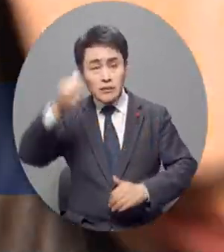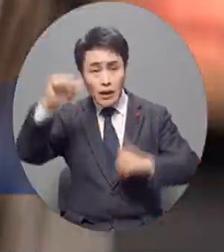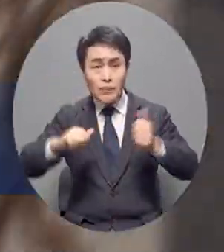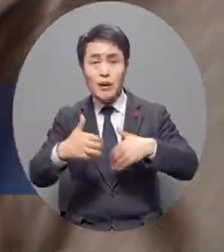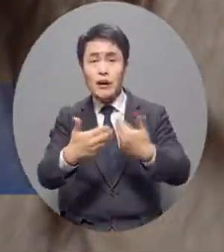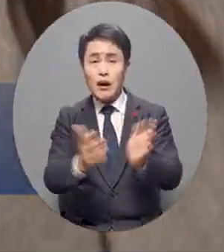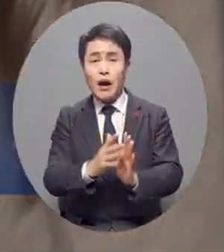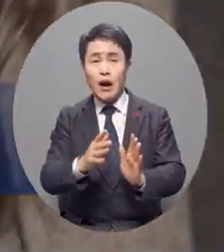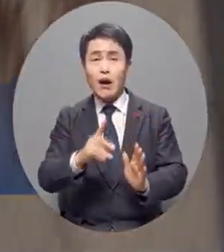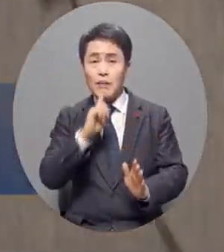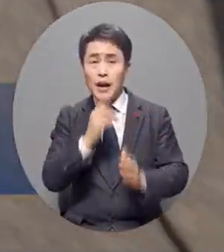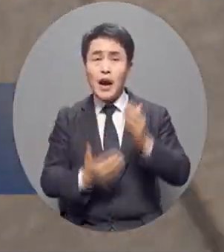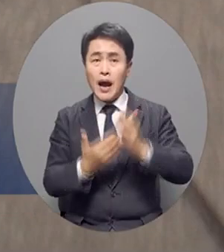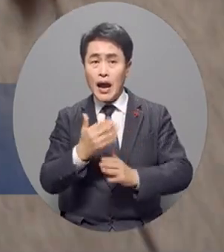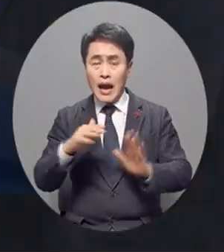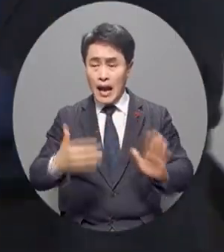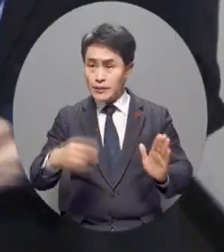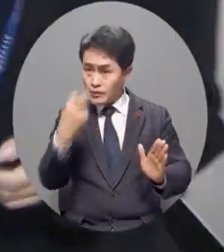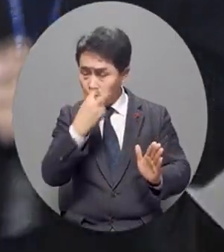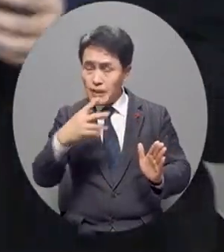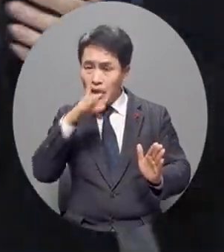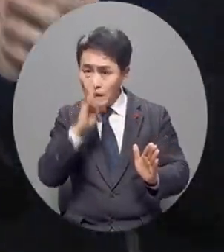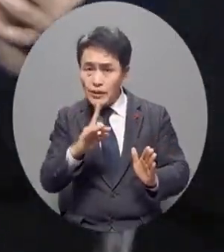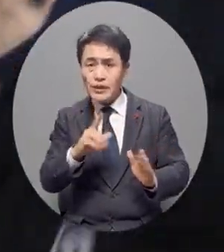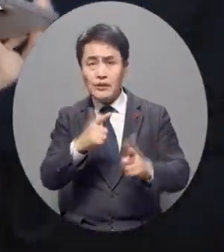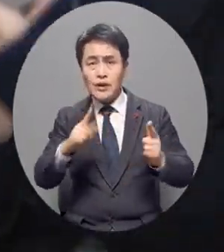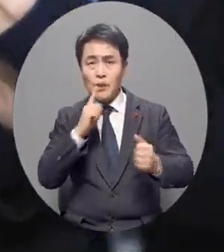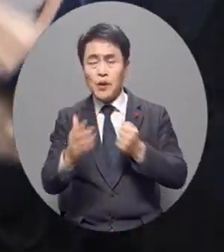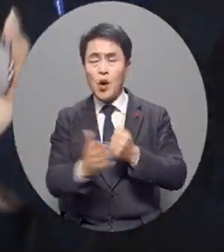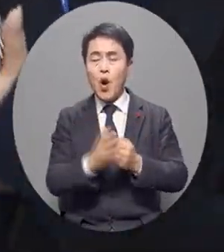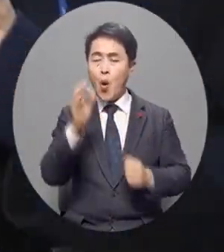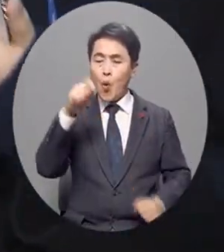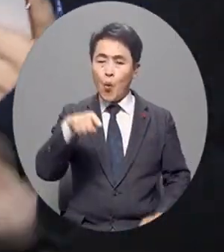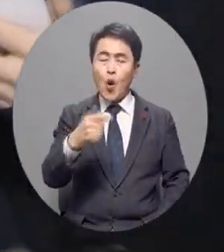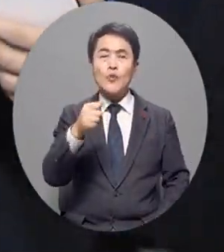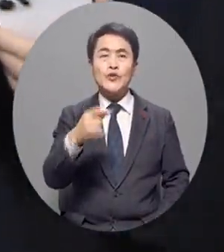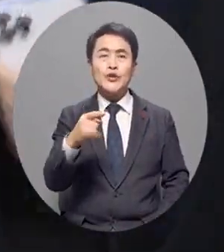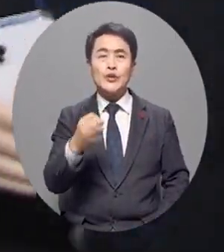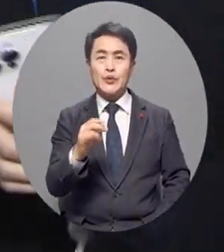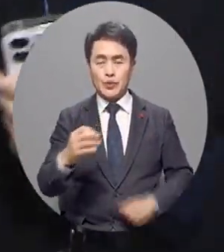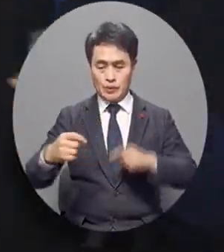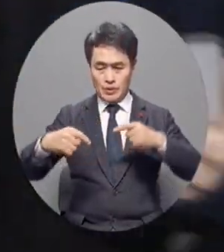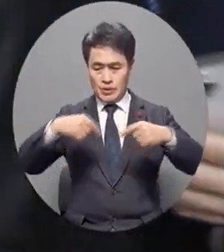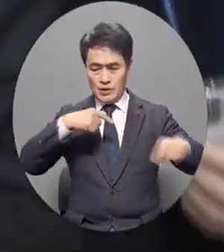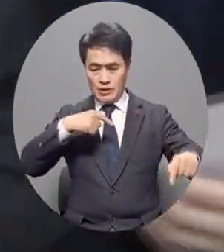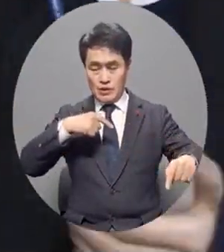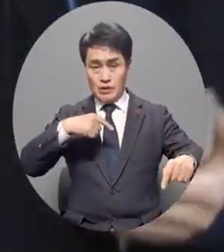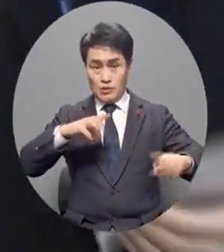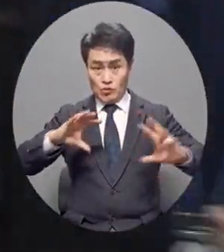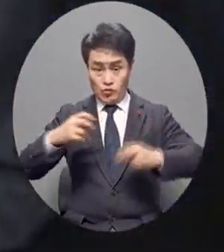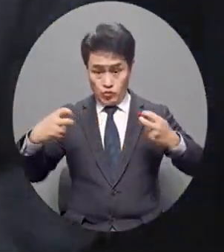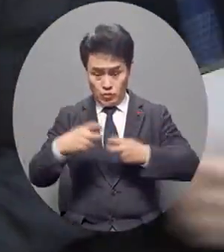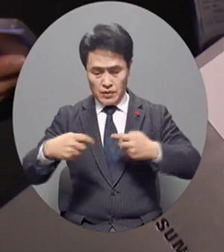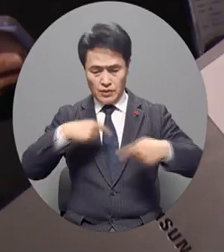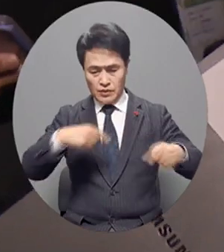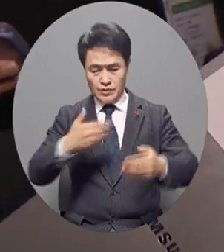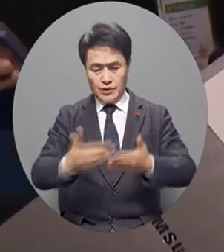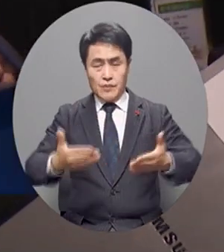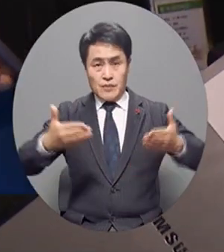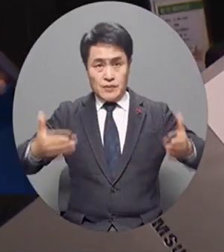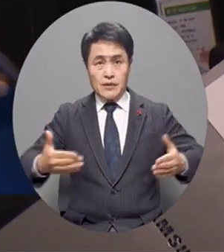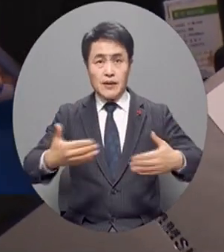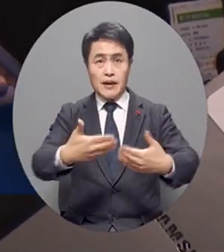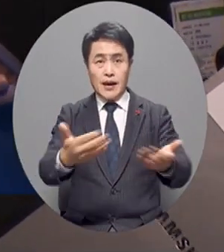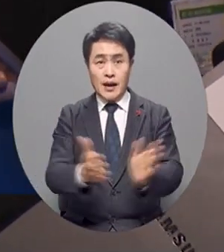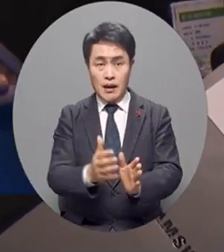하자. 아직 검증이 안 됐다. 원희룡 국토부 장관은 정치 경험이 많은 게 강점으로 꼽혔고,